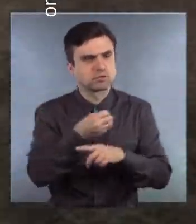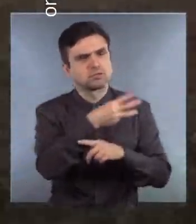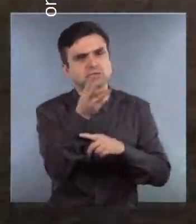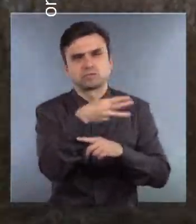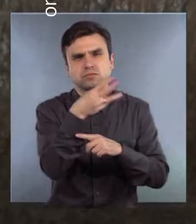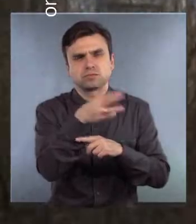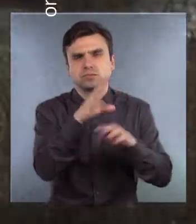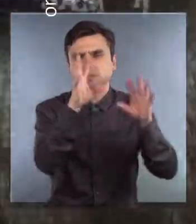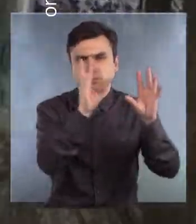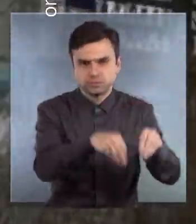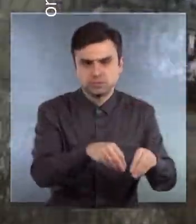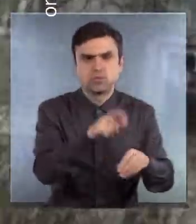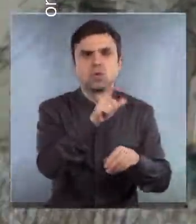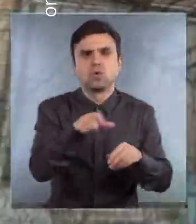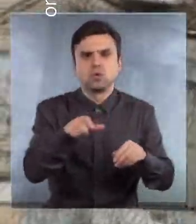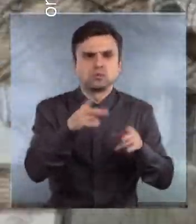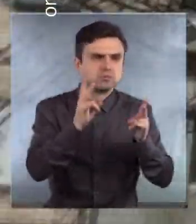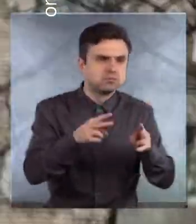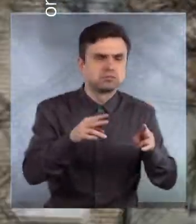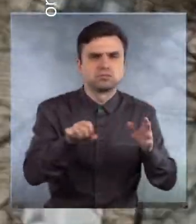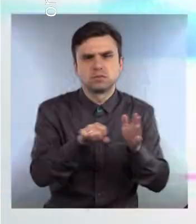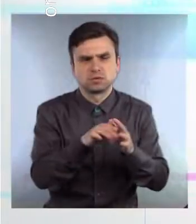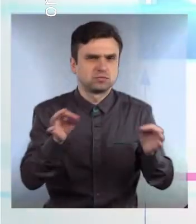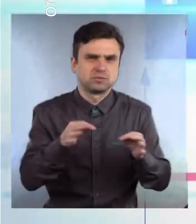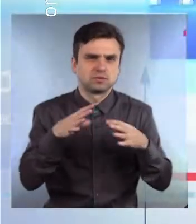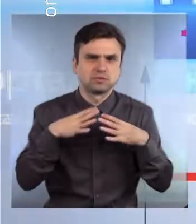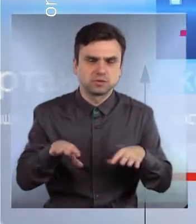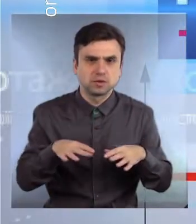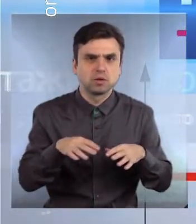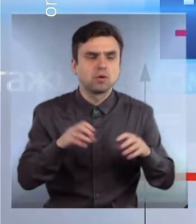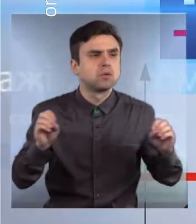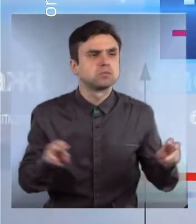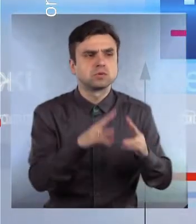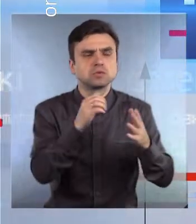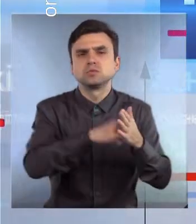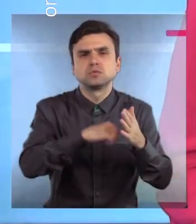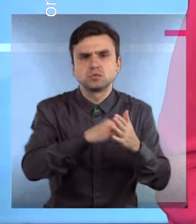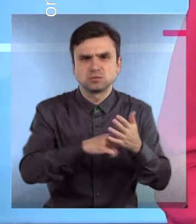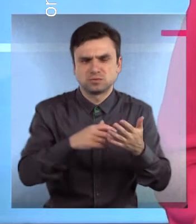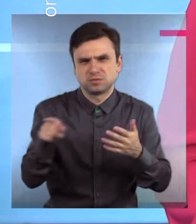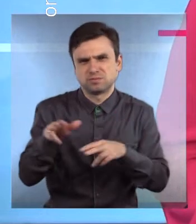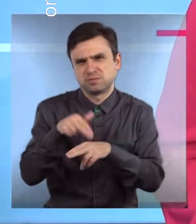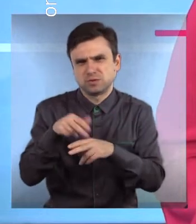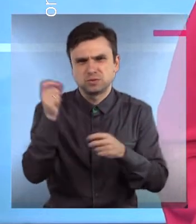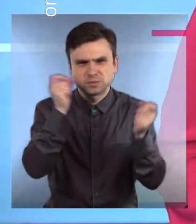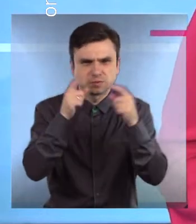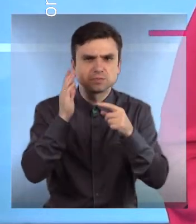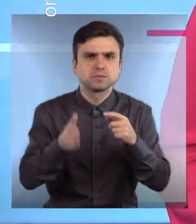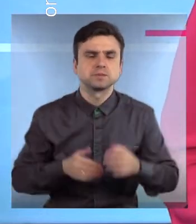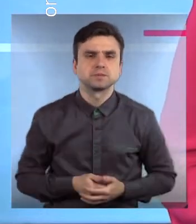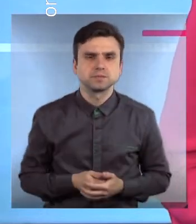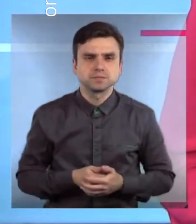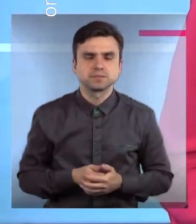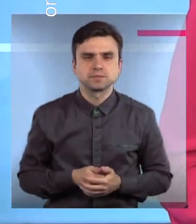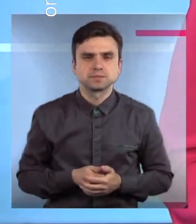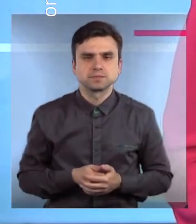Причину виникнення пожежі встановлять спеціалісти. Збив жінку та